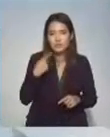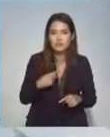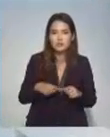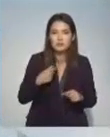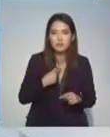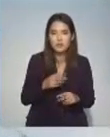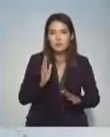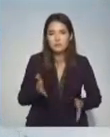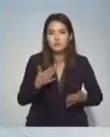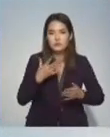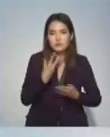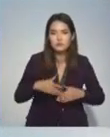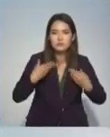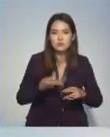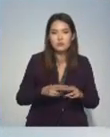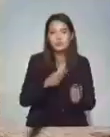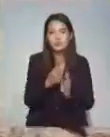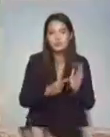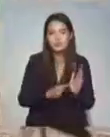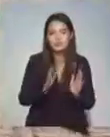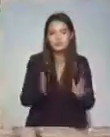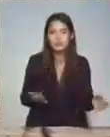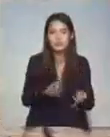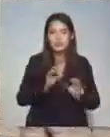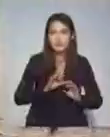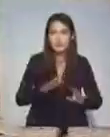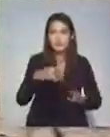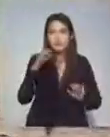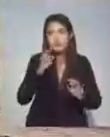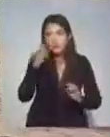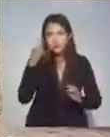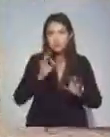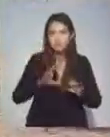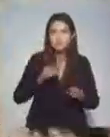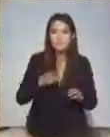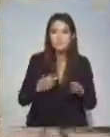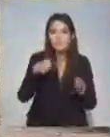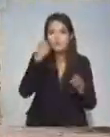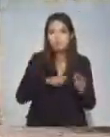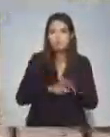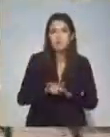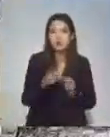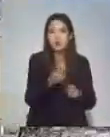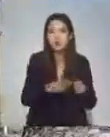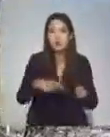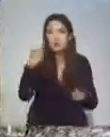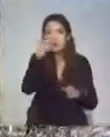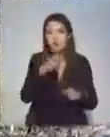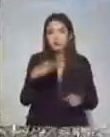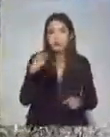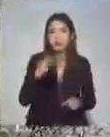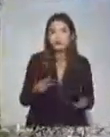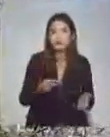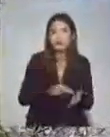обнародую свои предложения по этому вопросу. Напомню, в 2019 году за счет государства полумиллиону казахстанцев